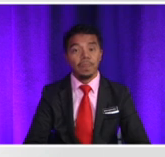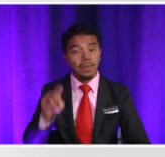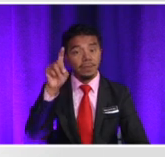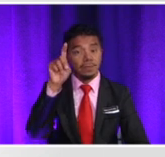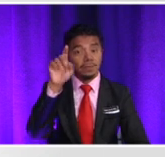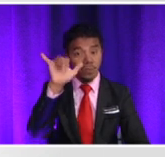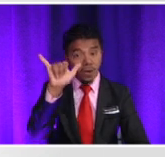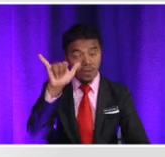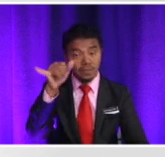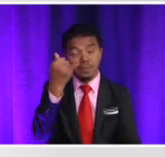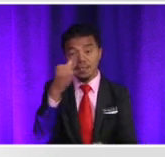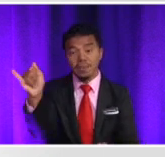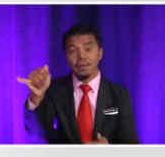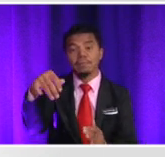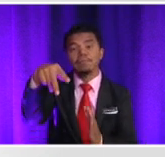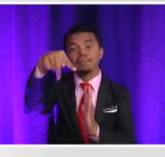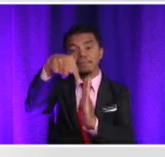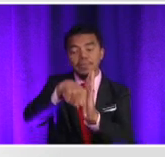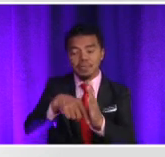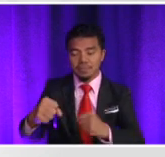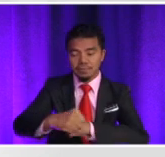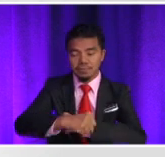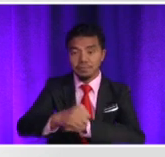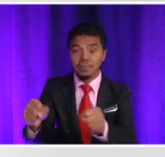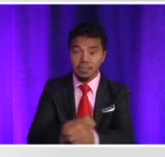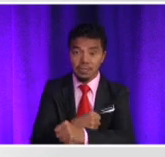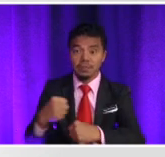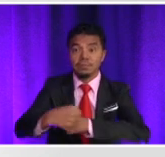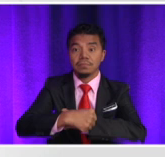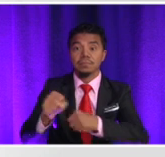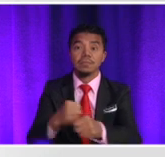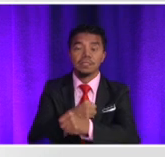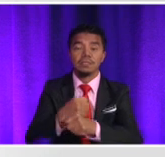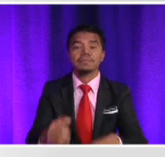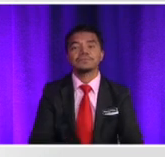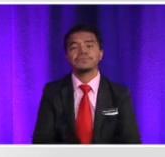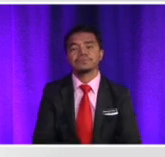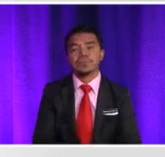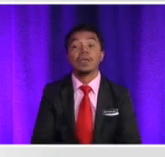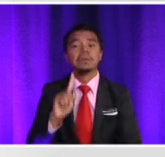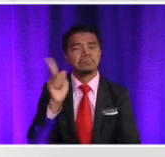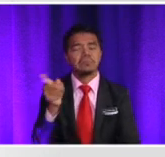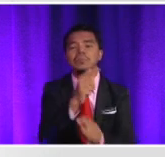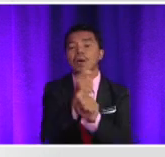sebab Oke dia hanya membeli dan menjual saja dia tak buat inovasi